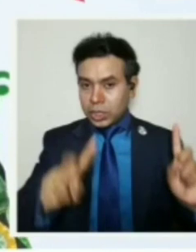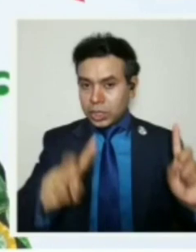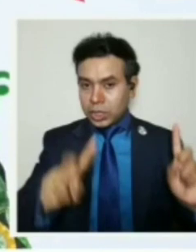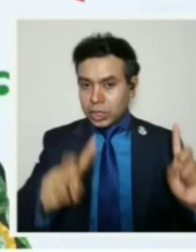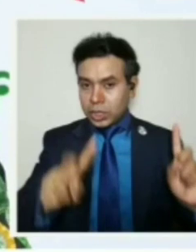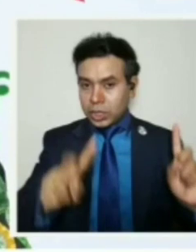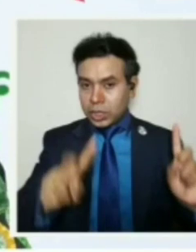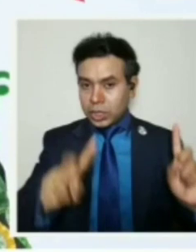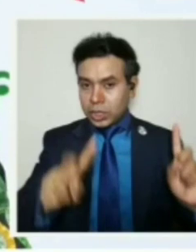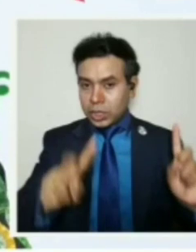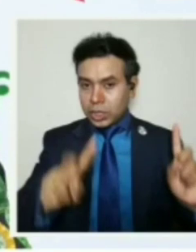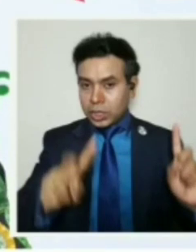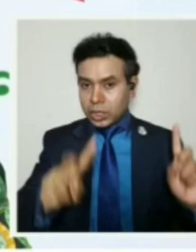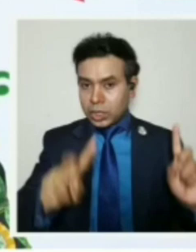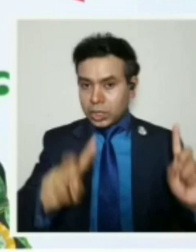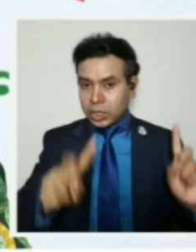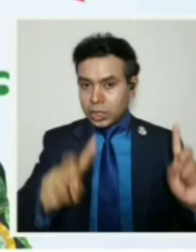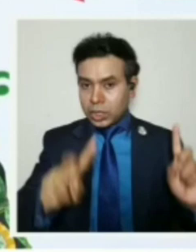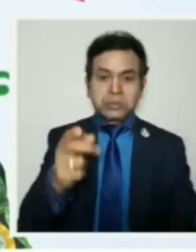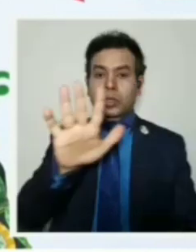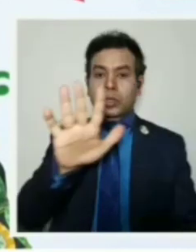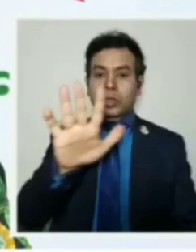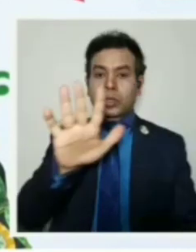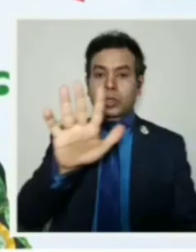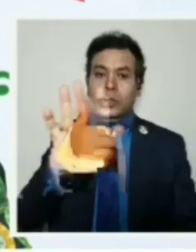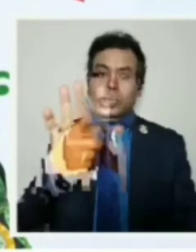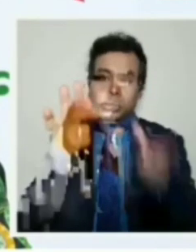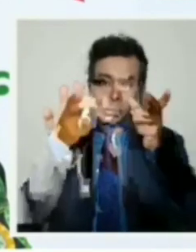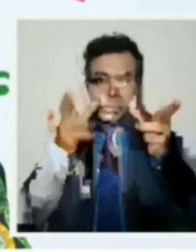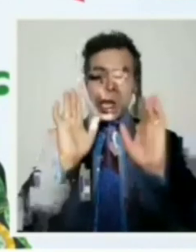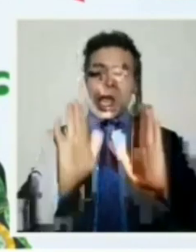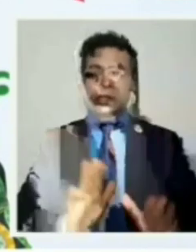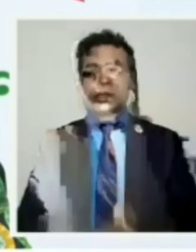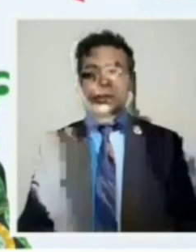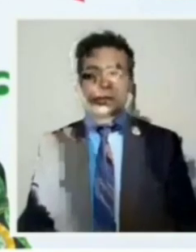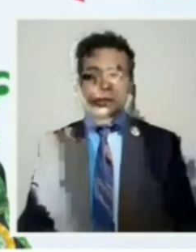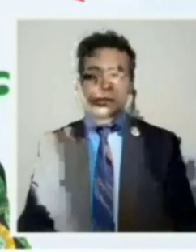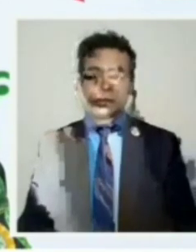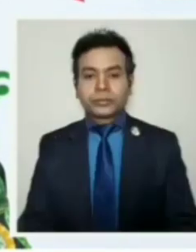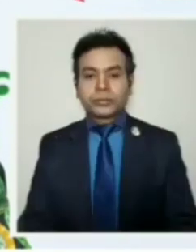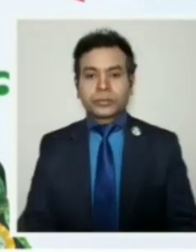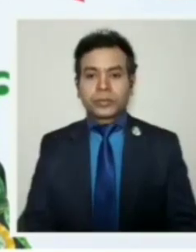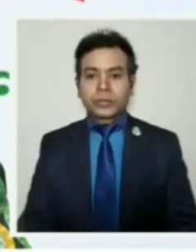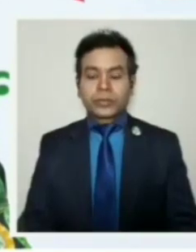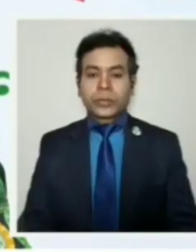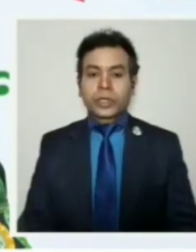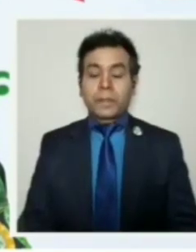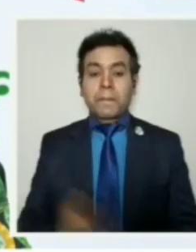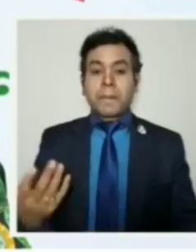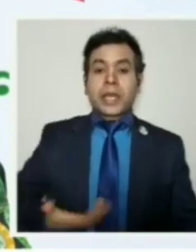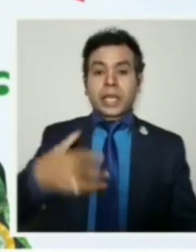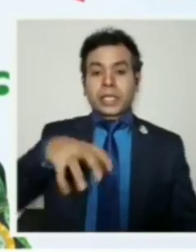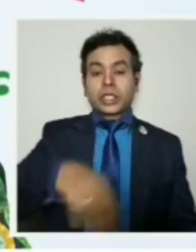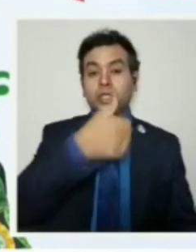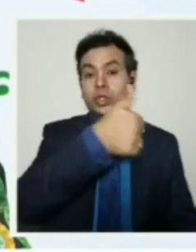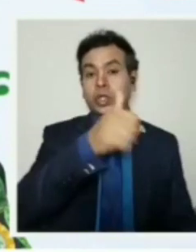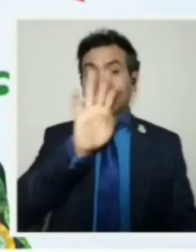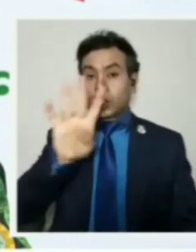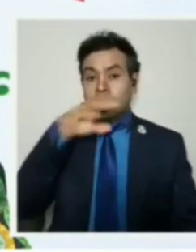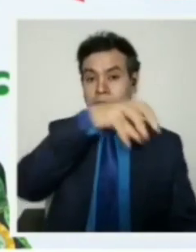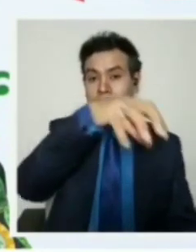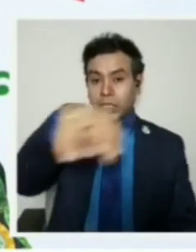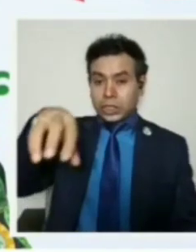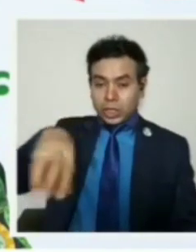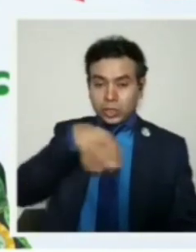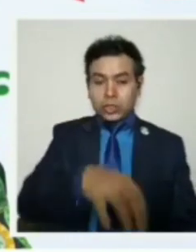সারা দেশে 64 জেলা, সকল উপজেলা এবং জেলা পর্যায়ে প্রাতিষ্ঠানিক কোয়ারেন্টাইনের জন্য প্রস্তুত করা হয়েছে 629টি